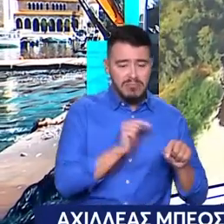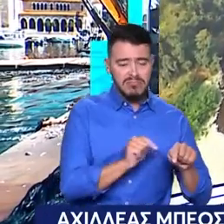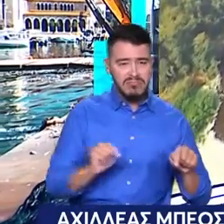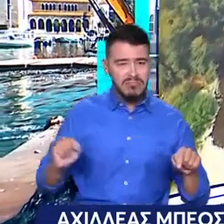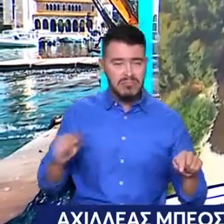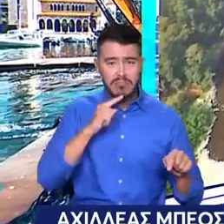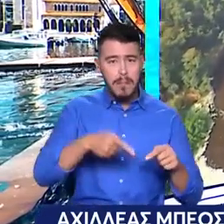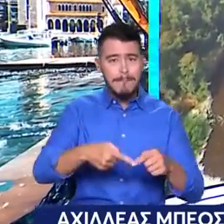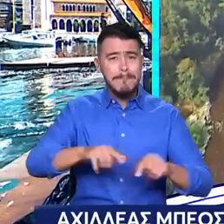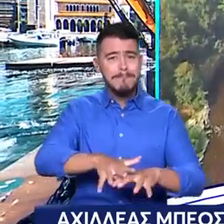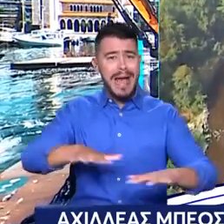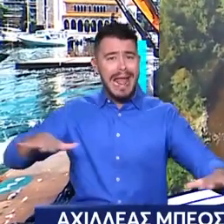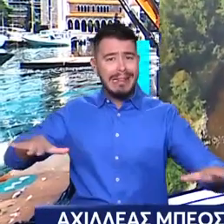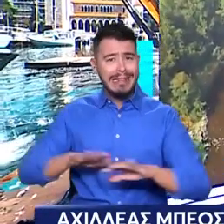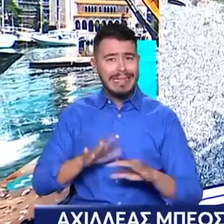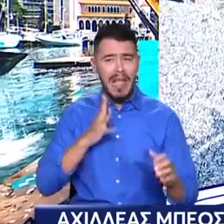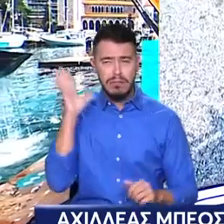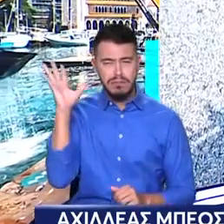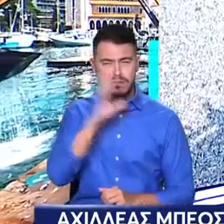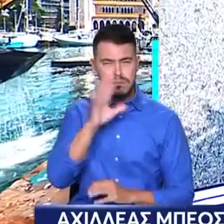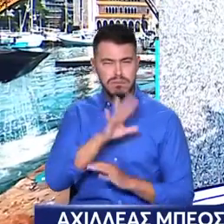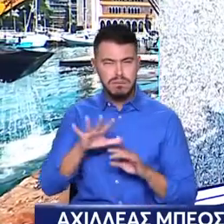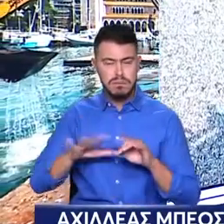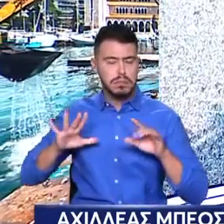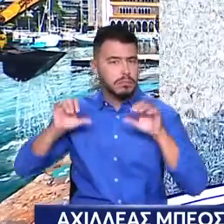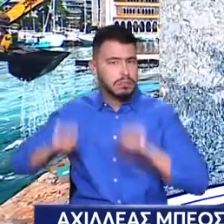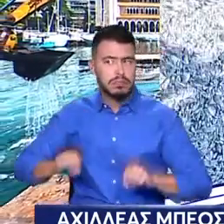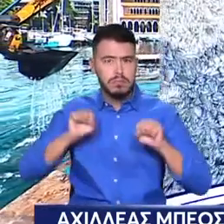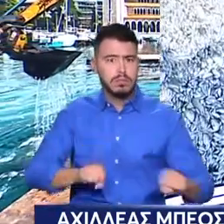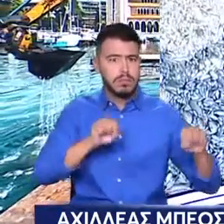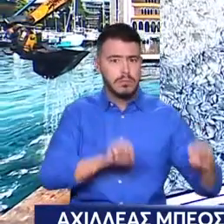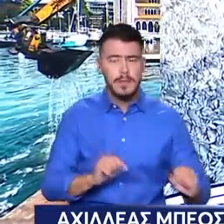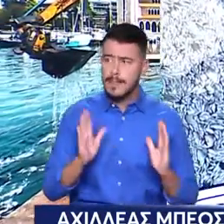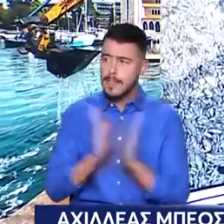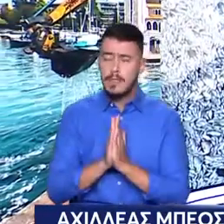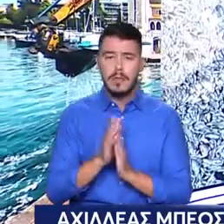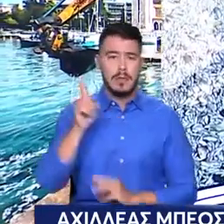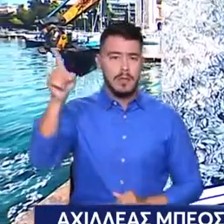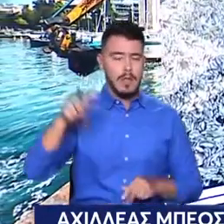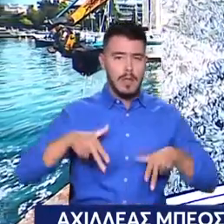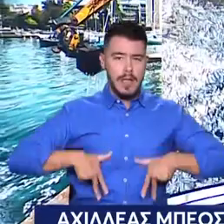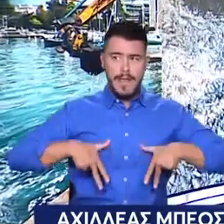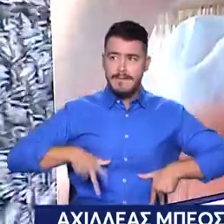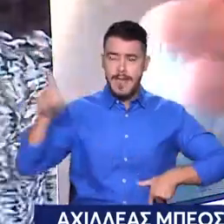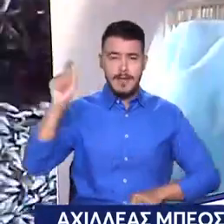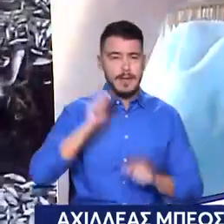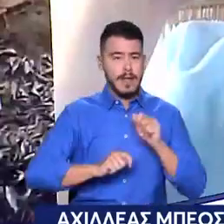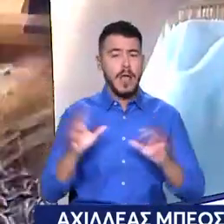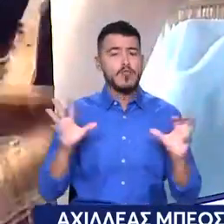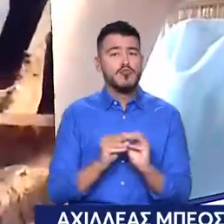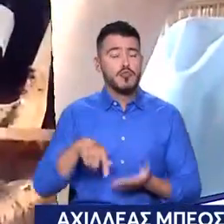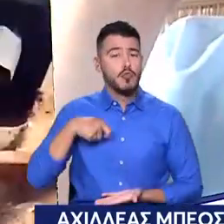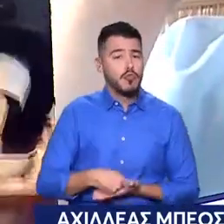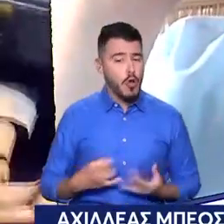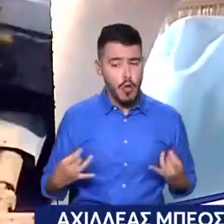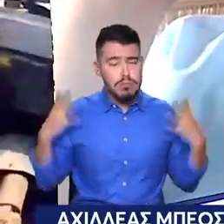τα μαγαζιά τους έχουν κλείσει και αυτά, να βρούνε, να κάνουν μια διάταξη, μια νομοθετική ρύθμιση. Διαφοροαπαλλαγή, αυτό που είπατε